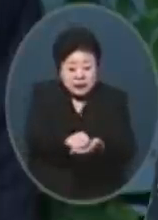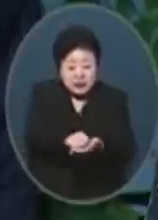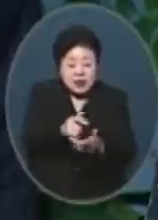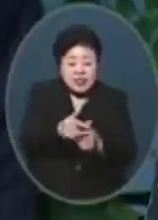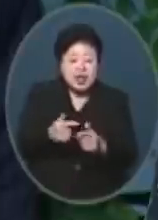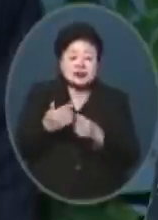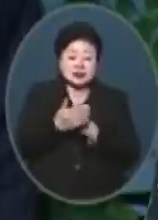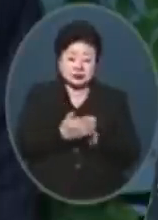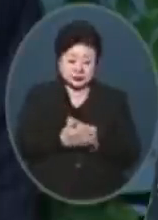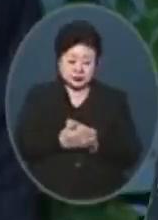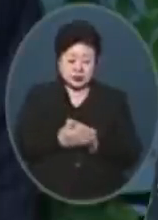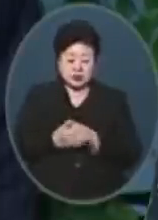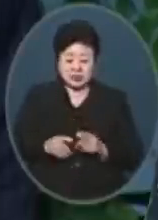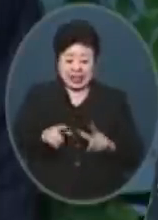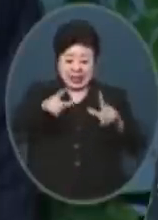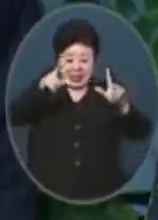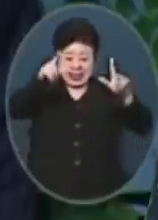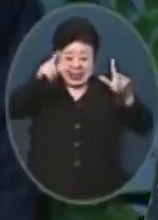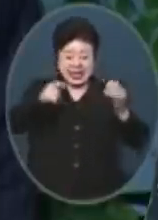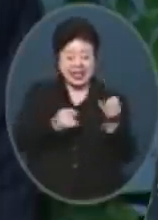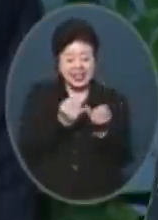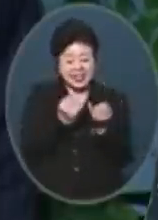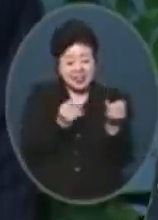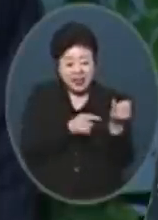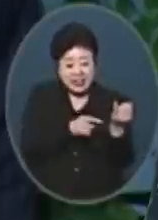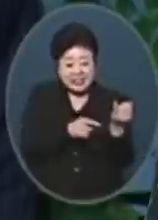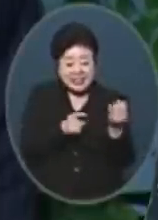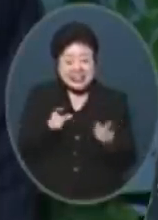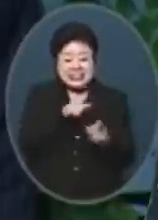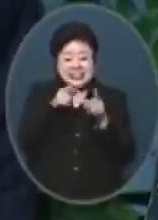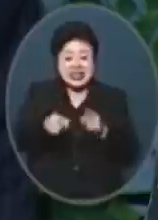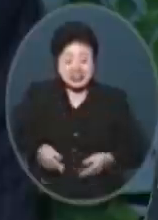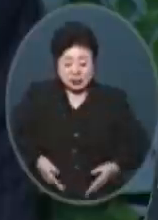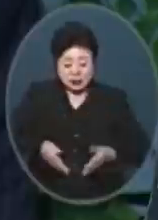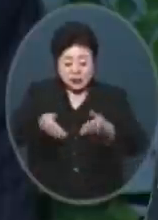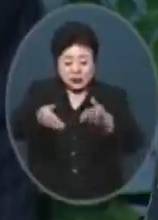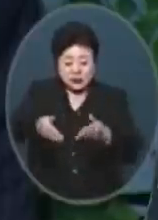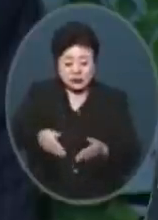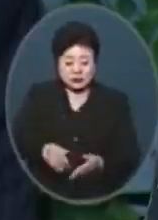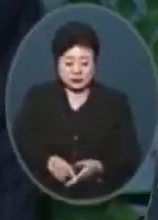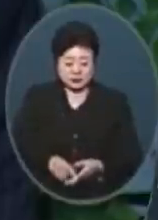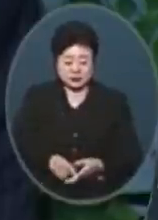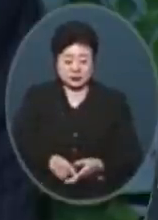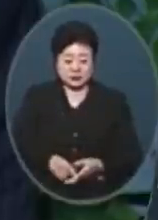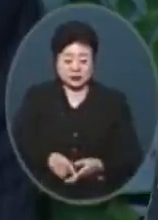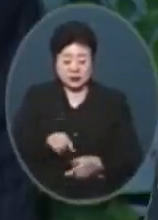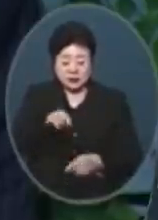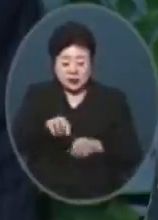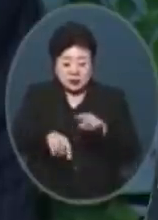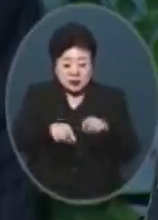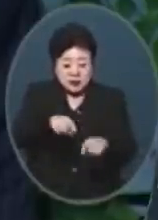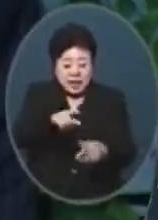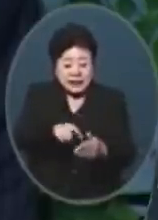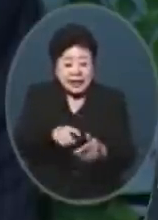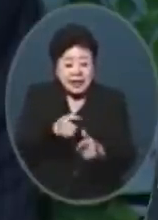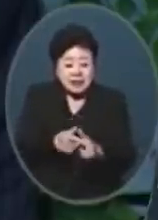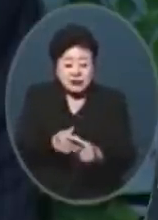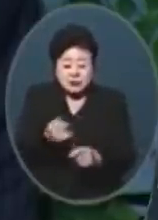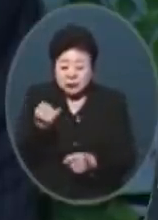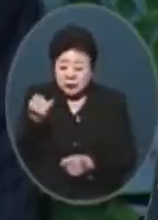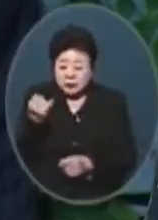어느 날 그 여인이 사는 집 앞을 지나갈 때 이